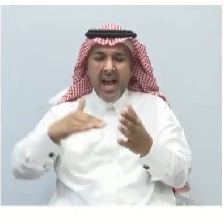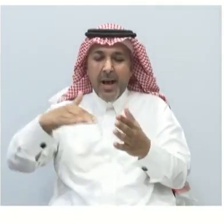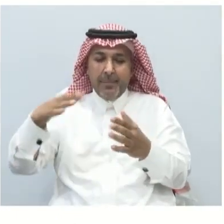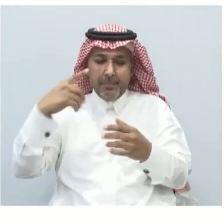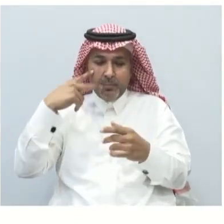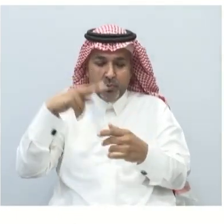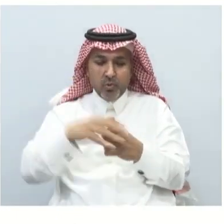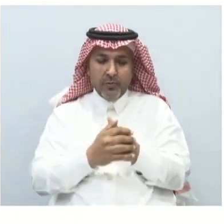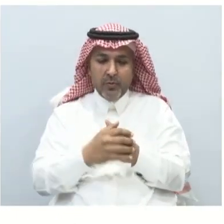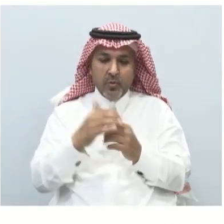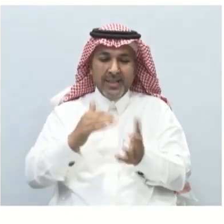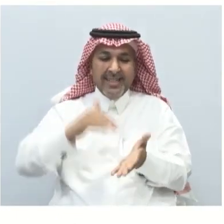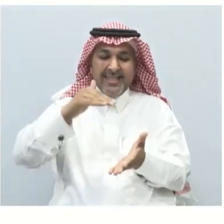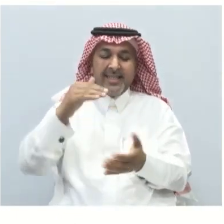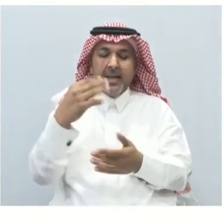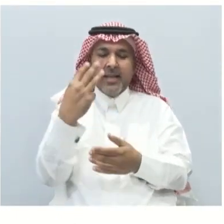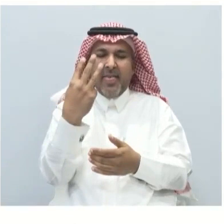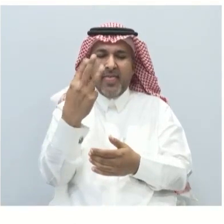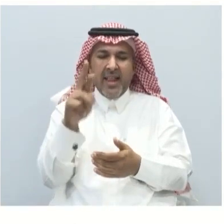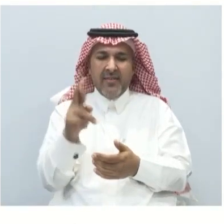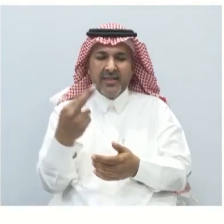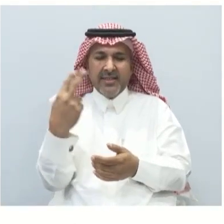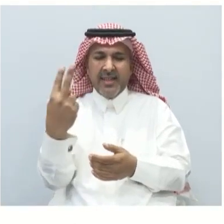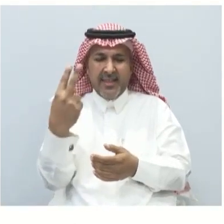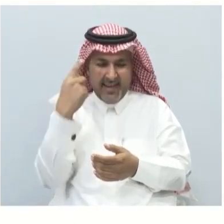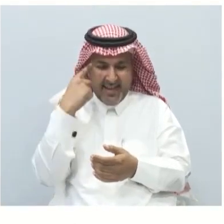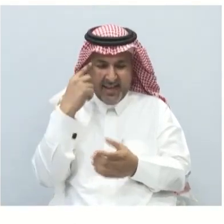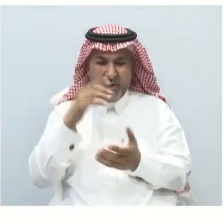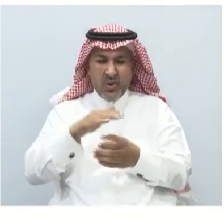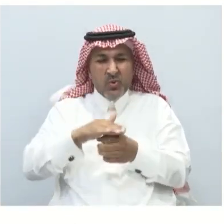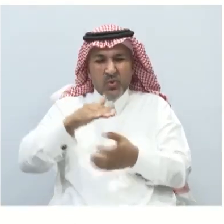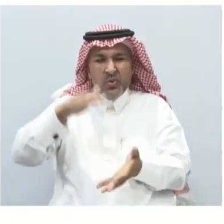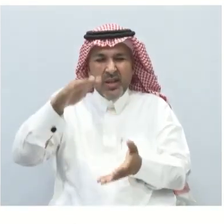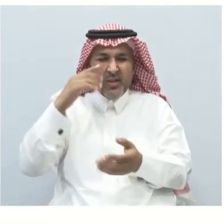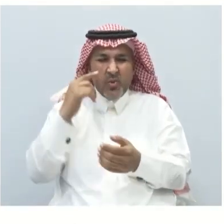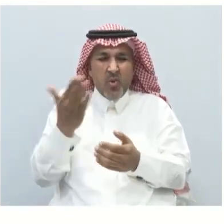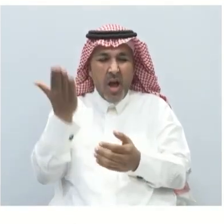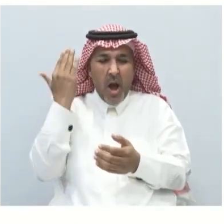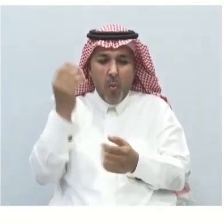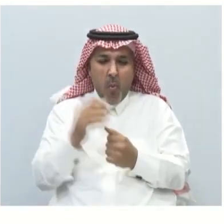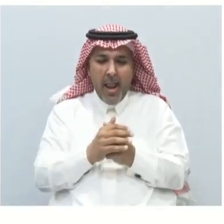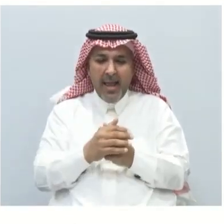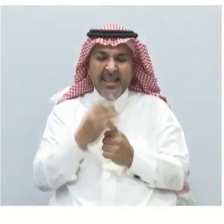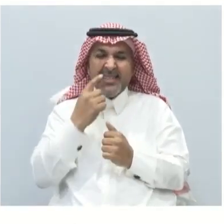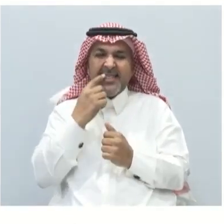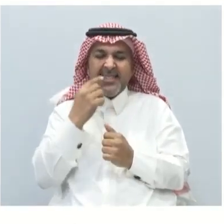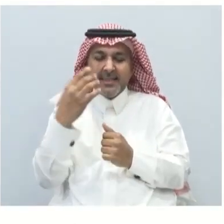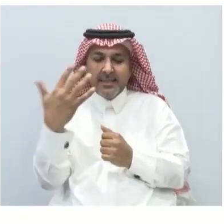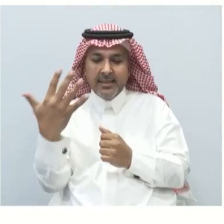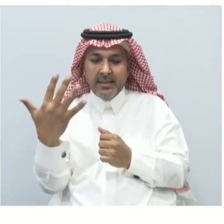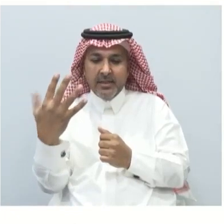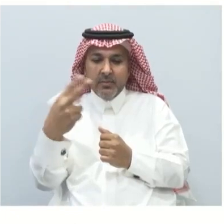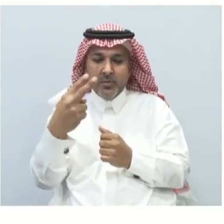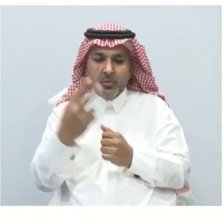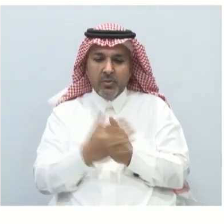تقريبا اذا كان عدد سكان المملكه الاساسي اعطاك اياه عام 25 فاوجد معادله اسيه